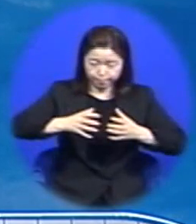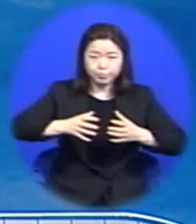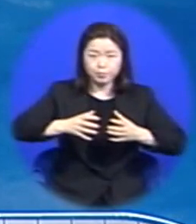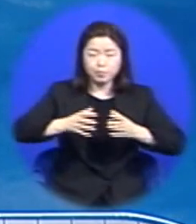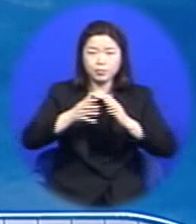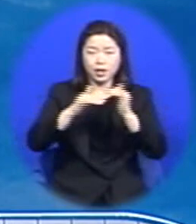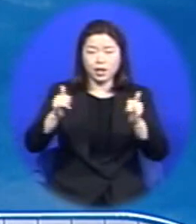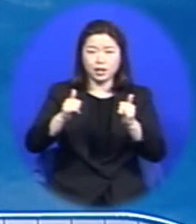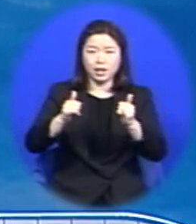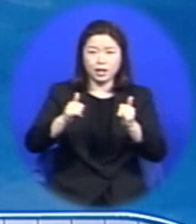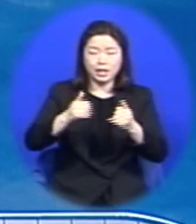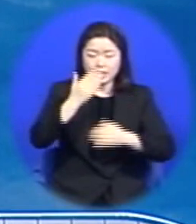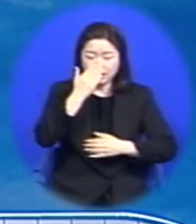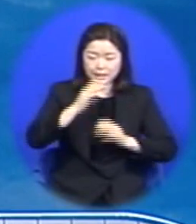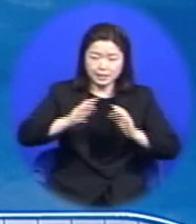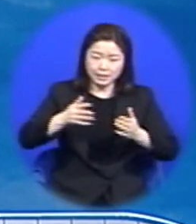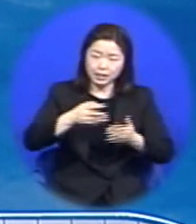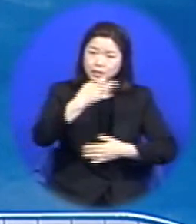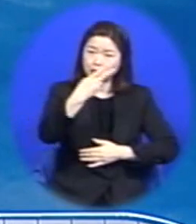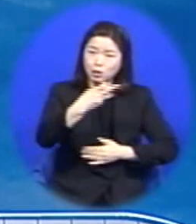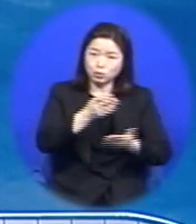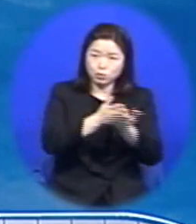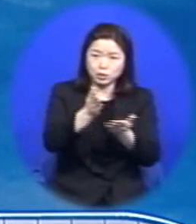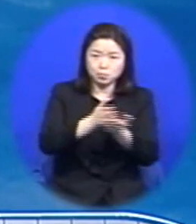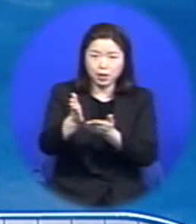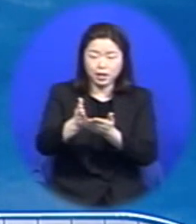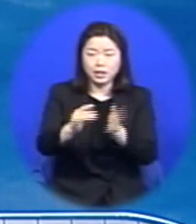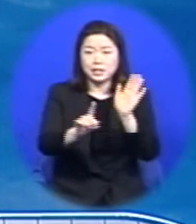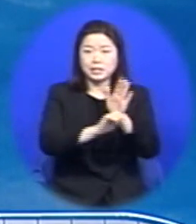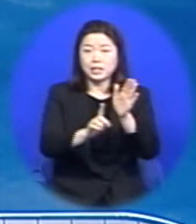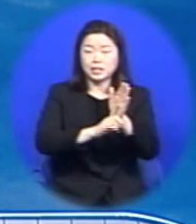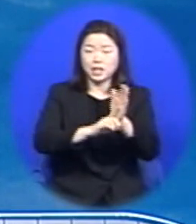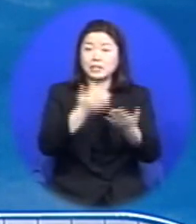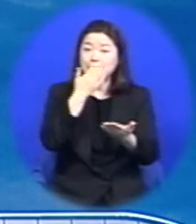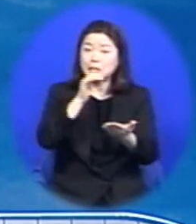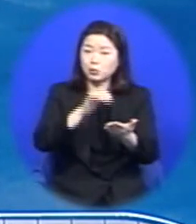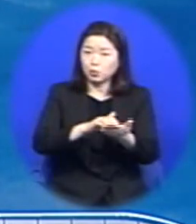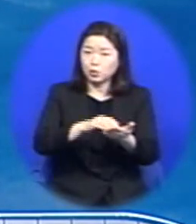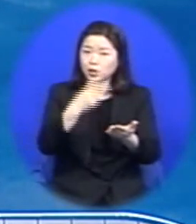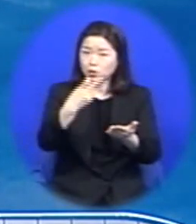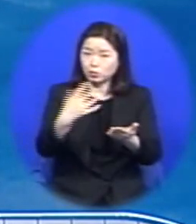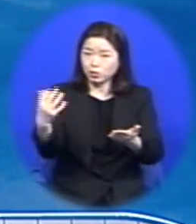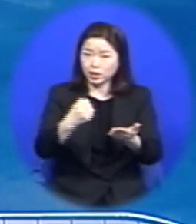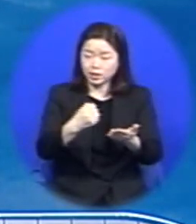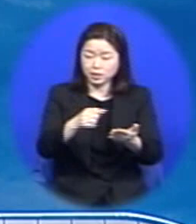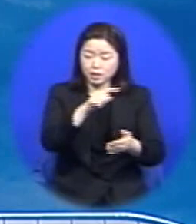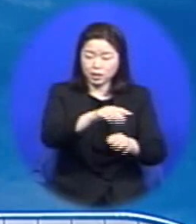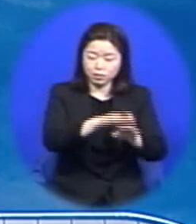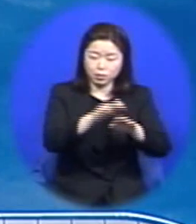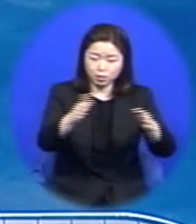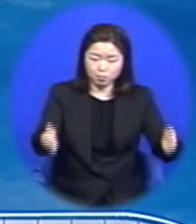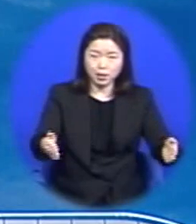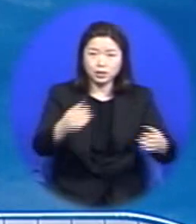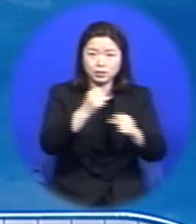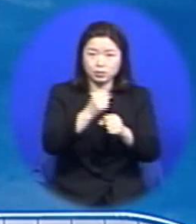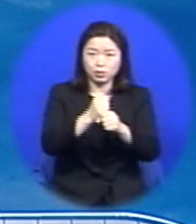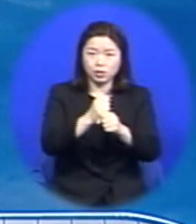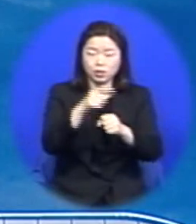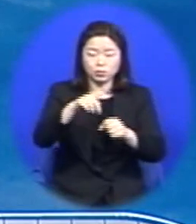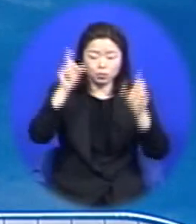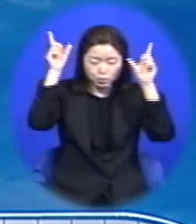상징하는 돌 열두 개를 가져다가 그 제단을 다시 쌓습니다. 그리고 그 위에 송아지를 각을 떠서